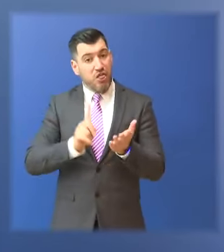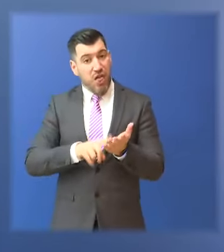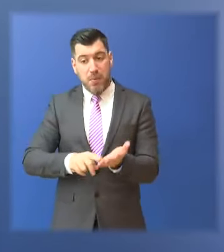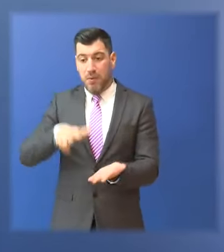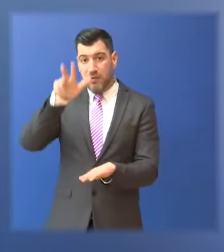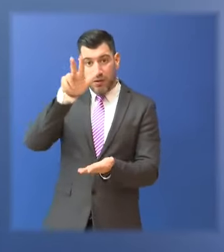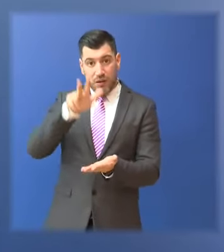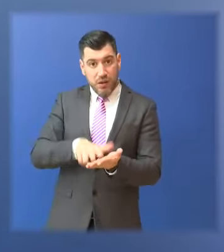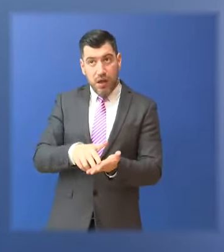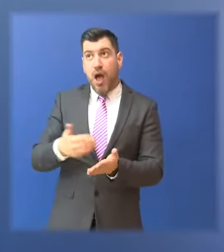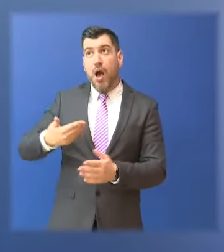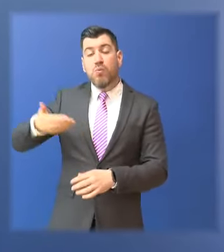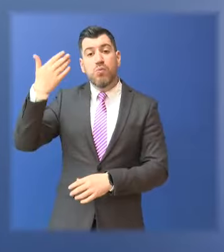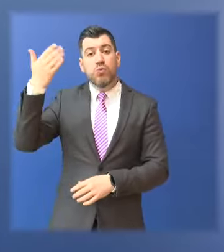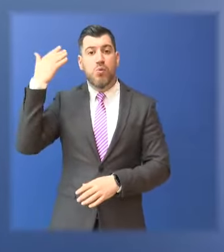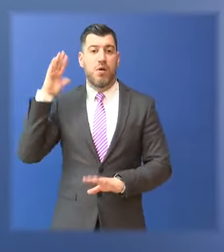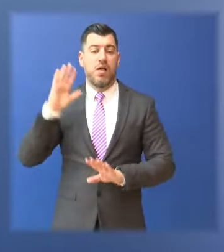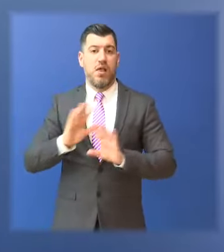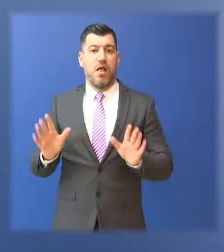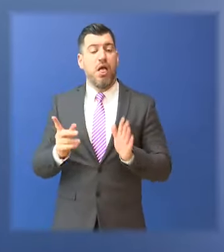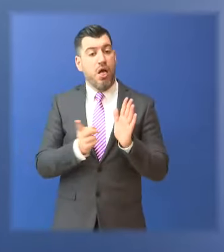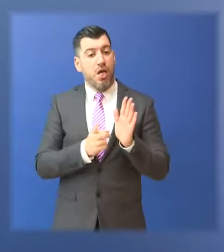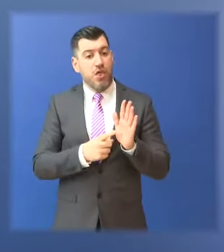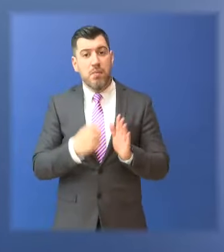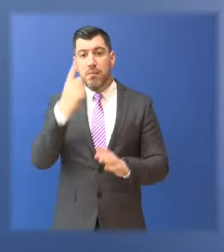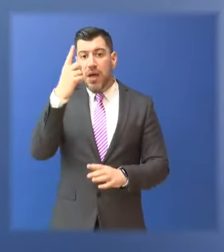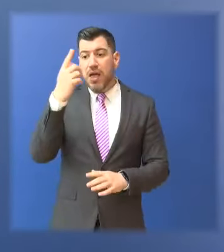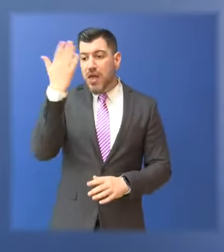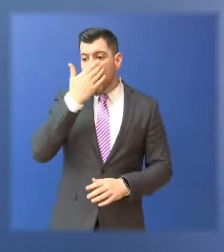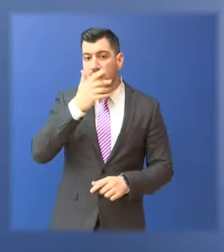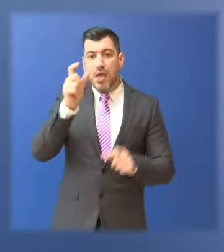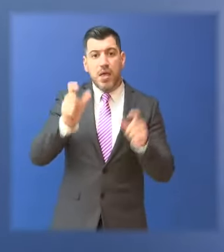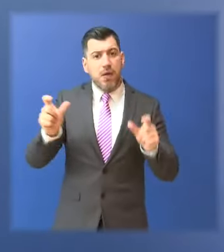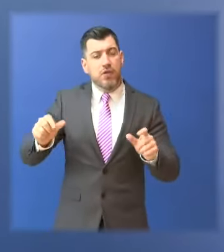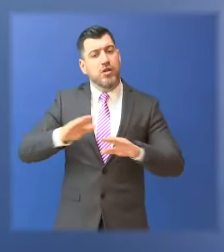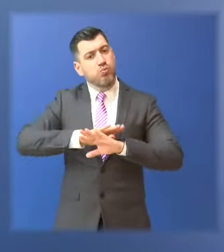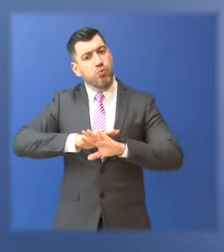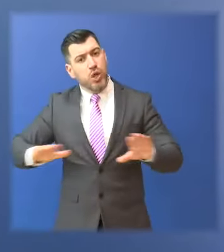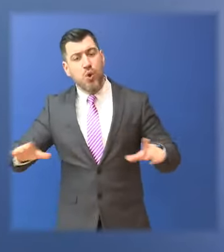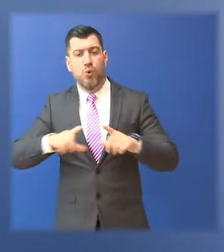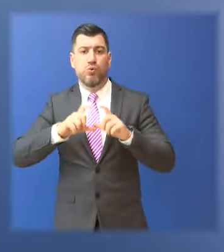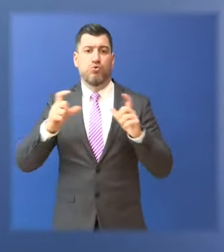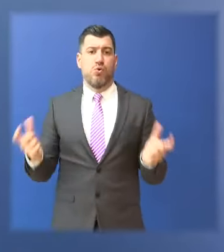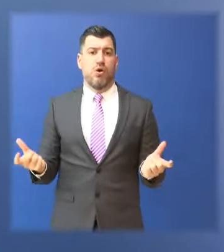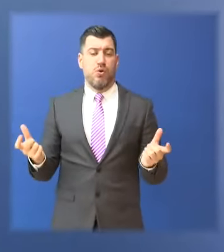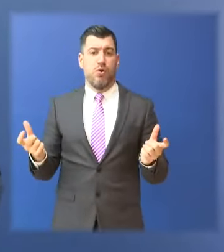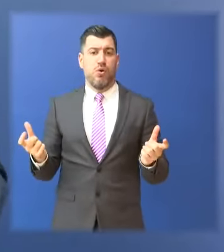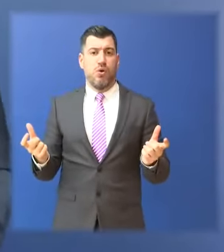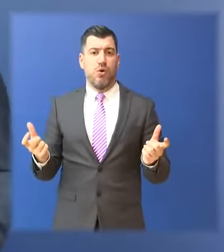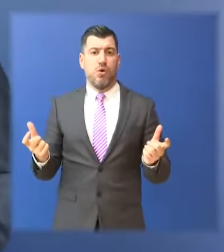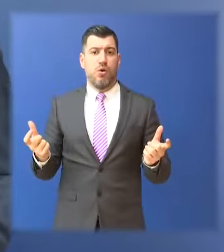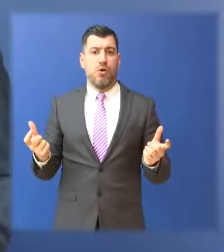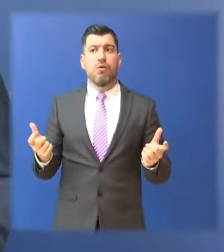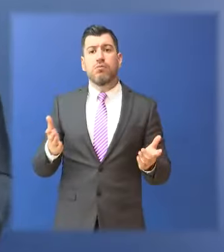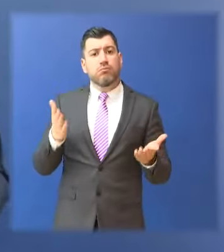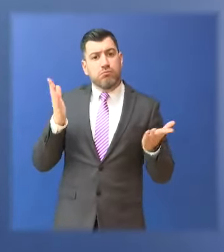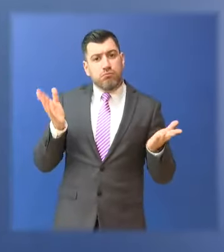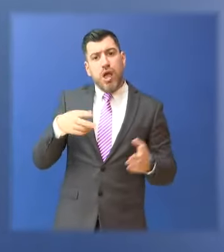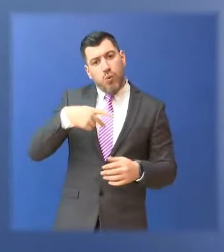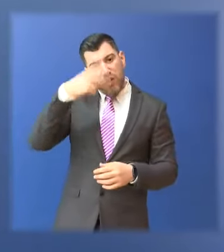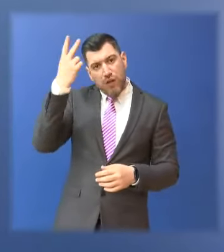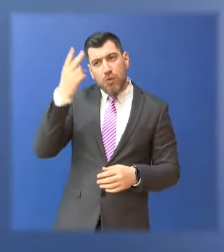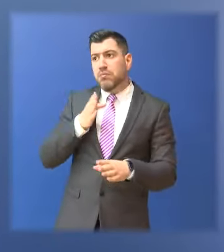μπορούσε όλα αυτά τα χρόνια ένας μαθητής ο οποίος τελείωνε το σχολείο ή ένας οποιοδήποτε Έλληνας πολίτης, αν το θέλει, να σπουδάσει σε ένα μη